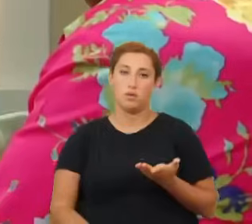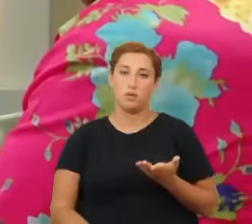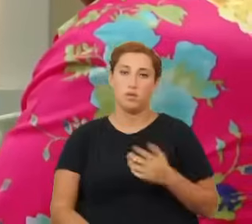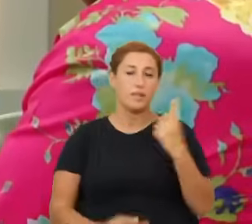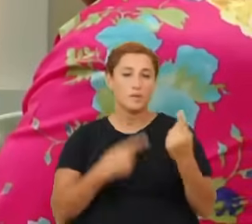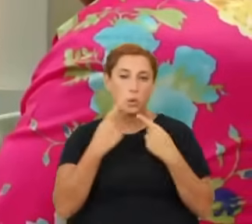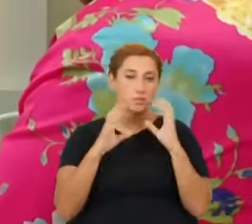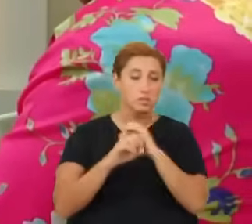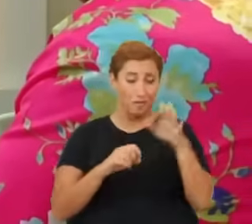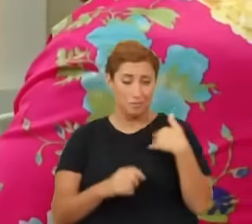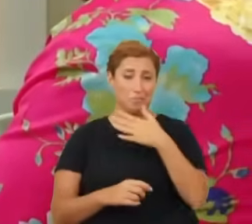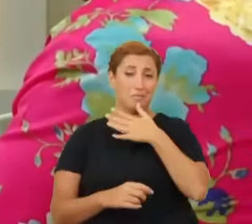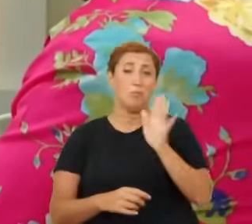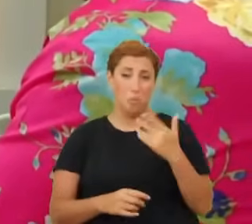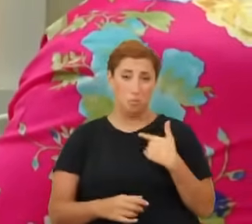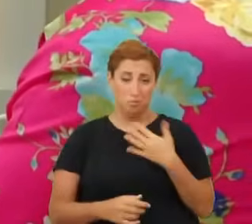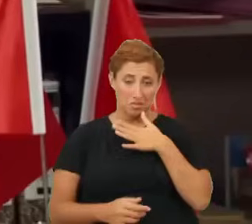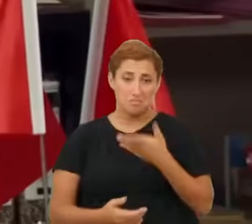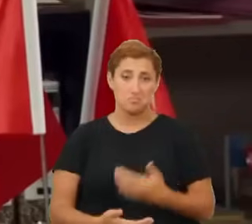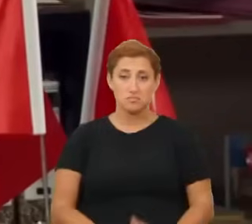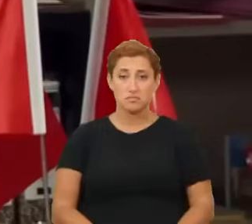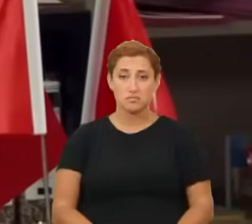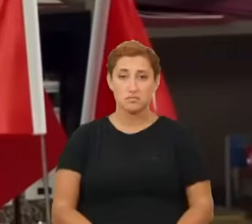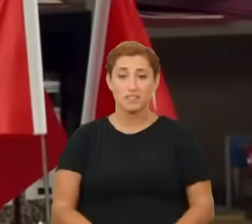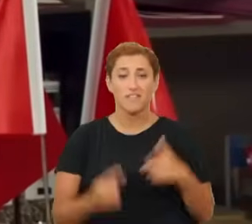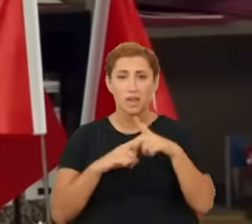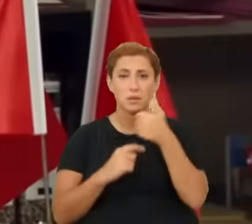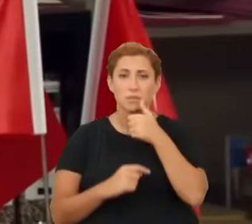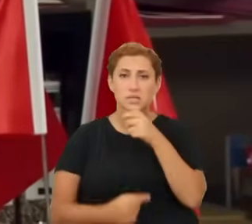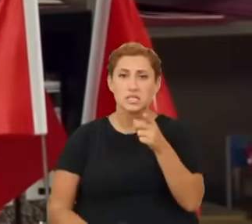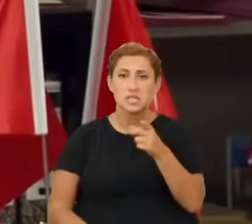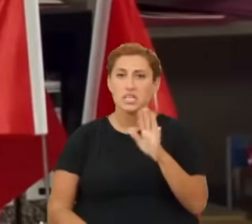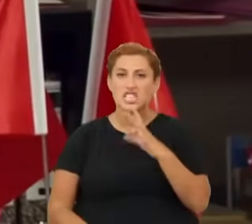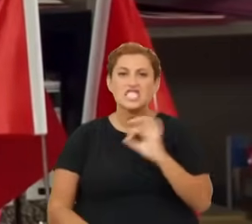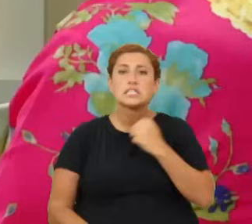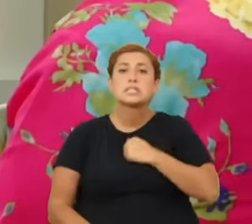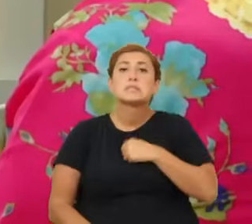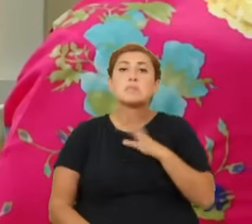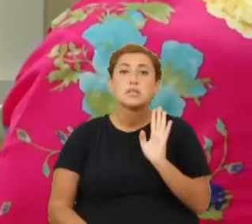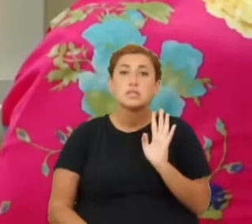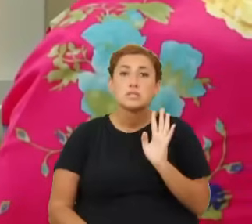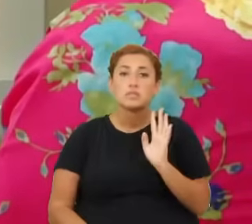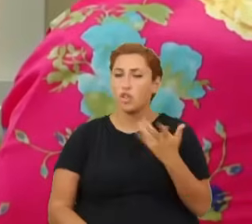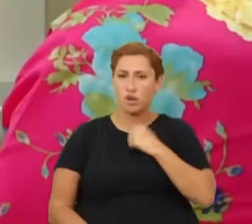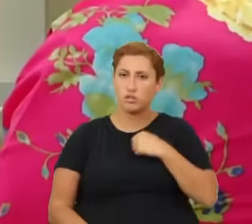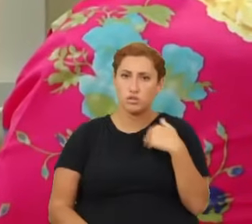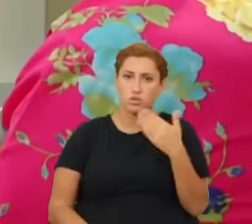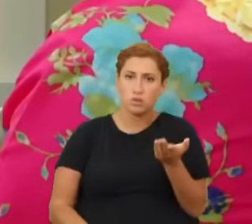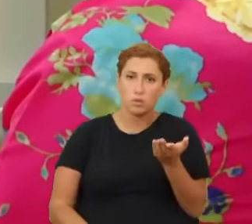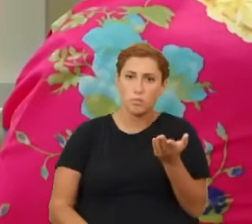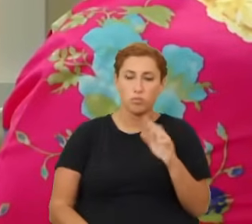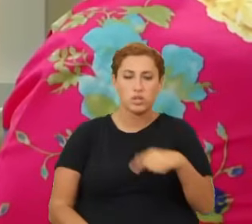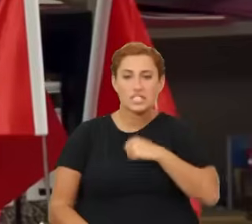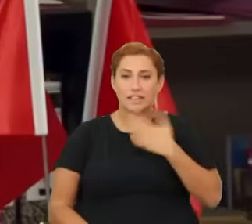fısır konuşmalar falan bilmez olur muyum ya bunlar? Efendim baba siz yani hiç kızmadınız mı? Ne kızacağım ya?